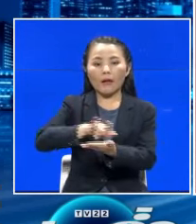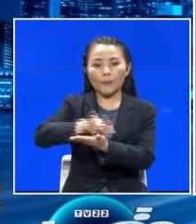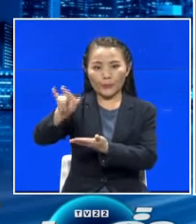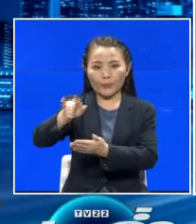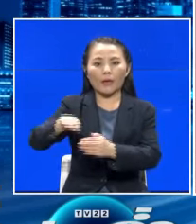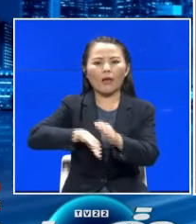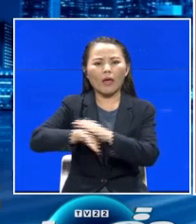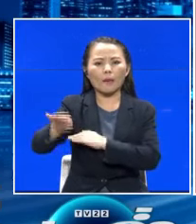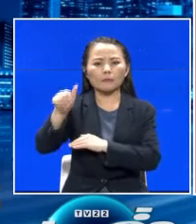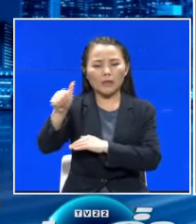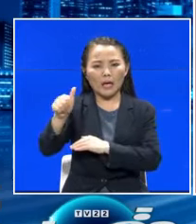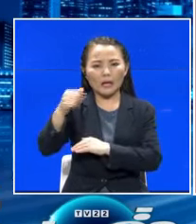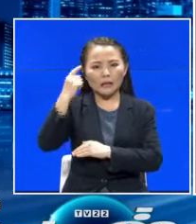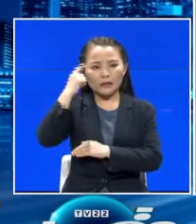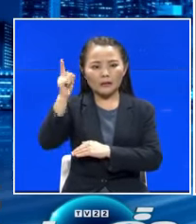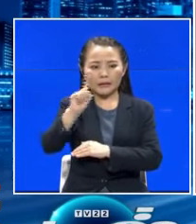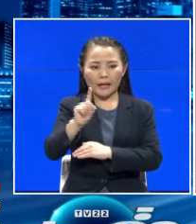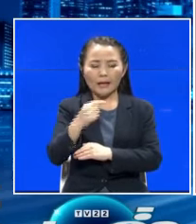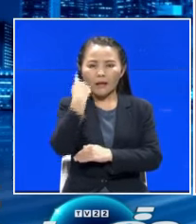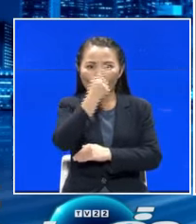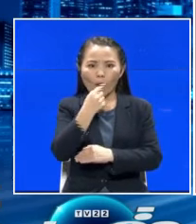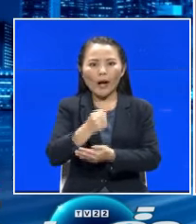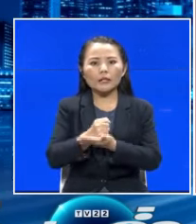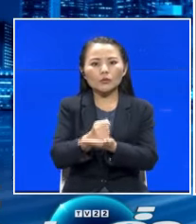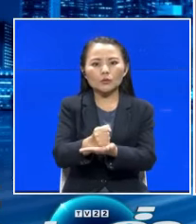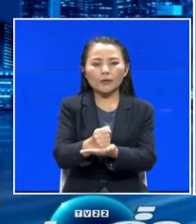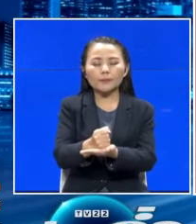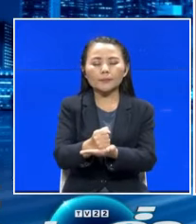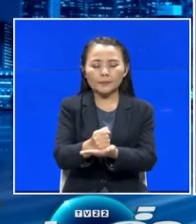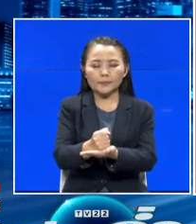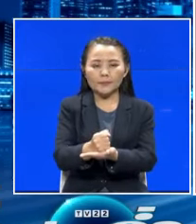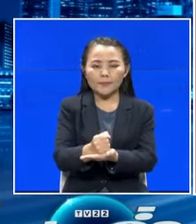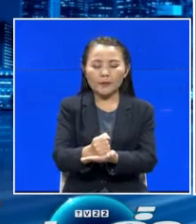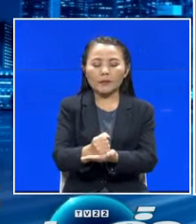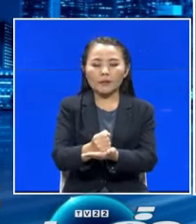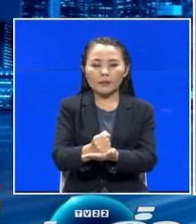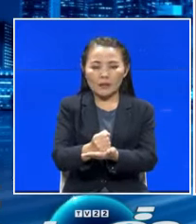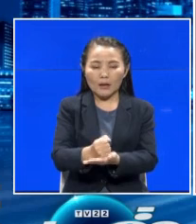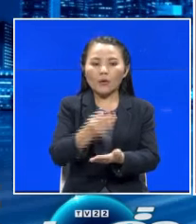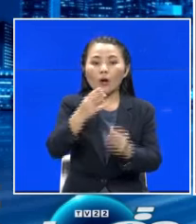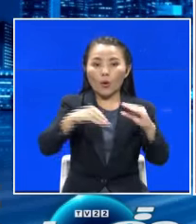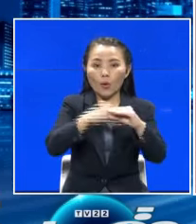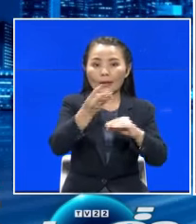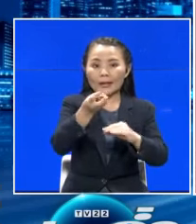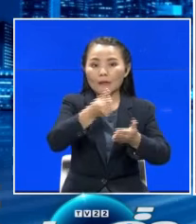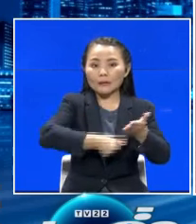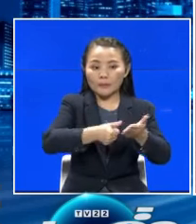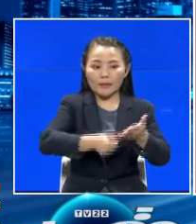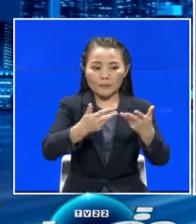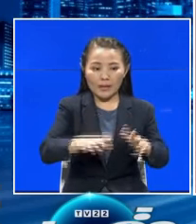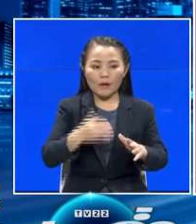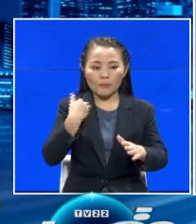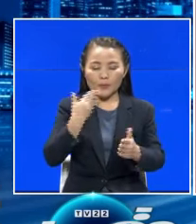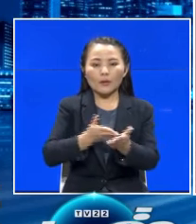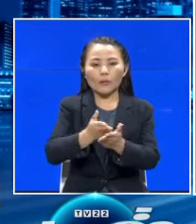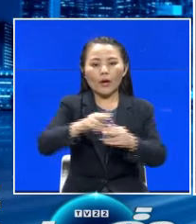เทศได้หรือมีการรู้เห็นเป็นใจกันหรือไม่ต่อจากคดีจำนำข้าวยังมีคำสั่งทางปกคร